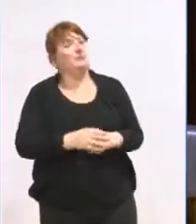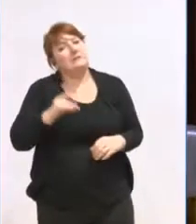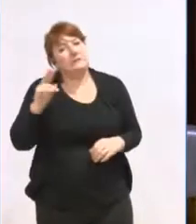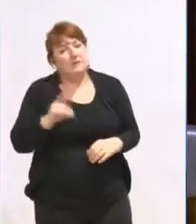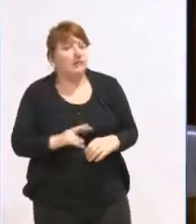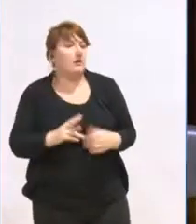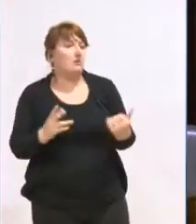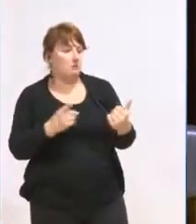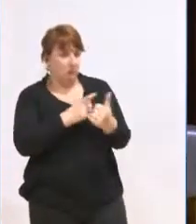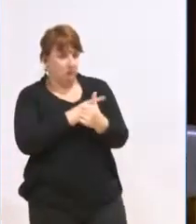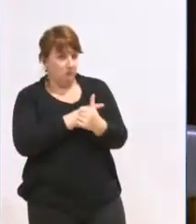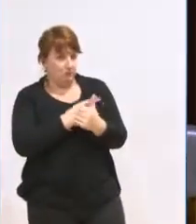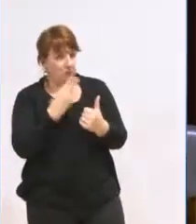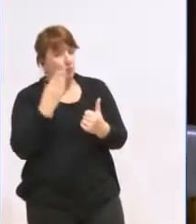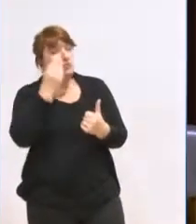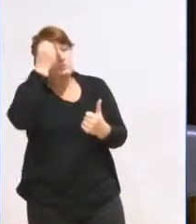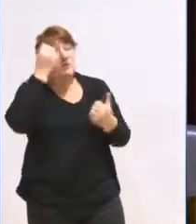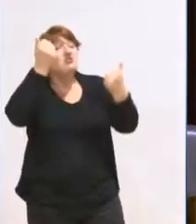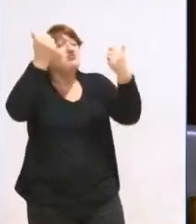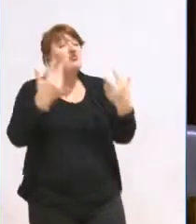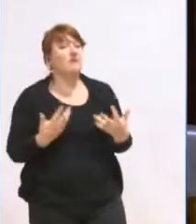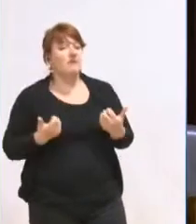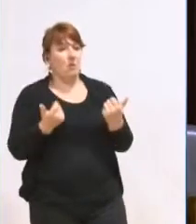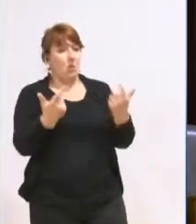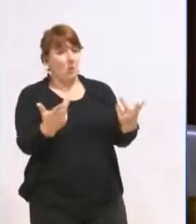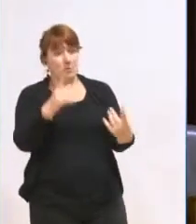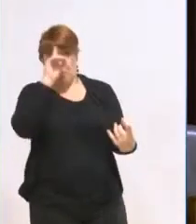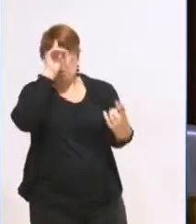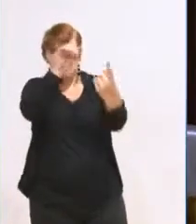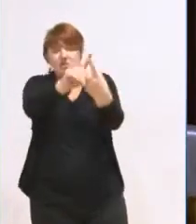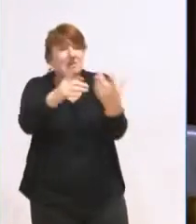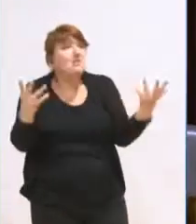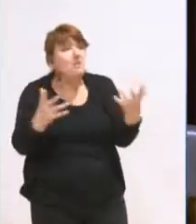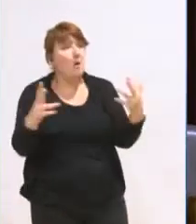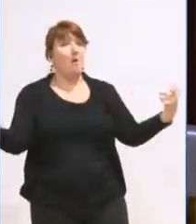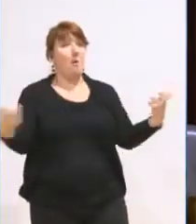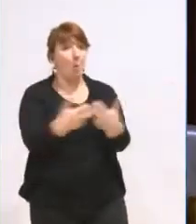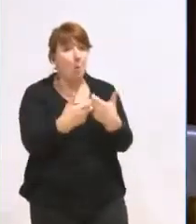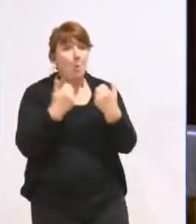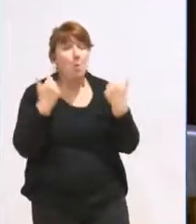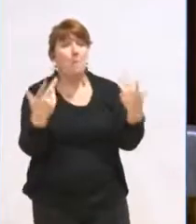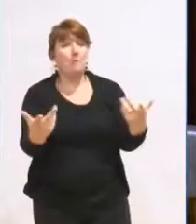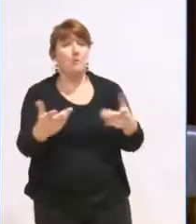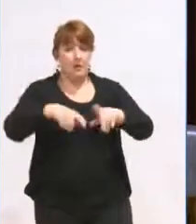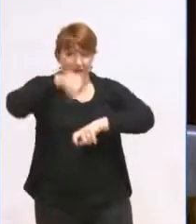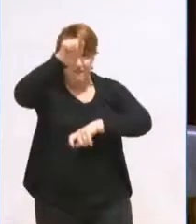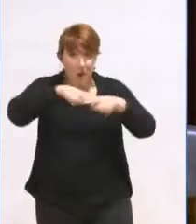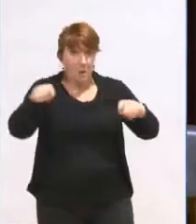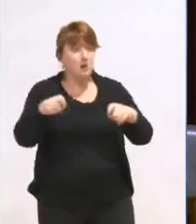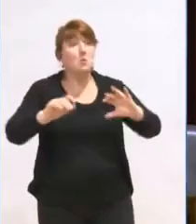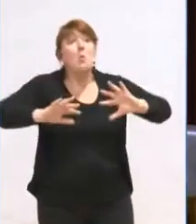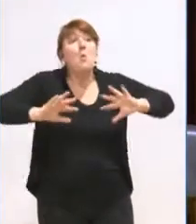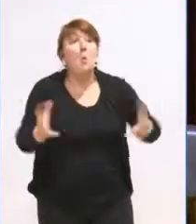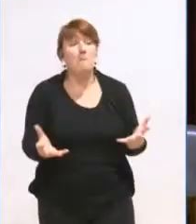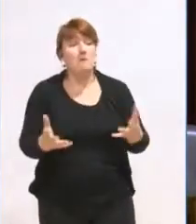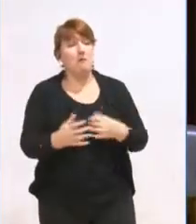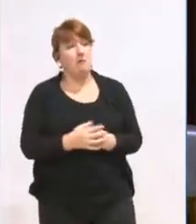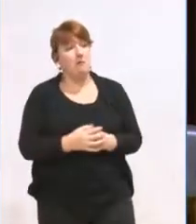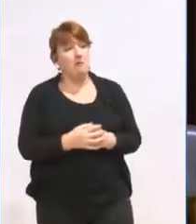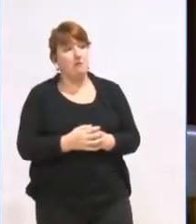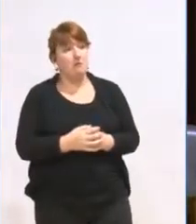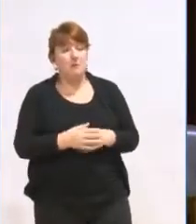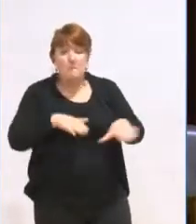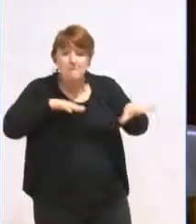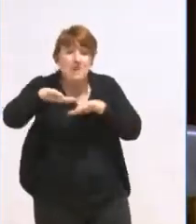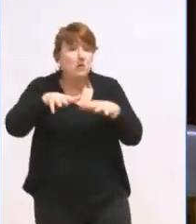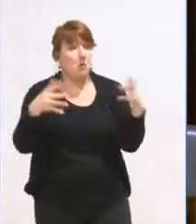Donc là, nous avons besoin de chiffres. Les objectifs, le coût, l'évaluation que vous souhaitez en faire, comment vous souhaitez le faire